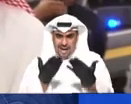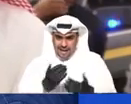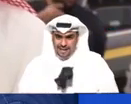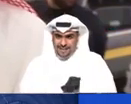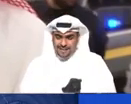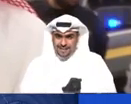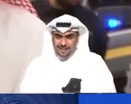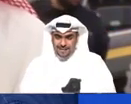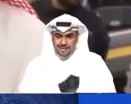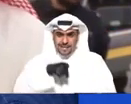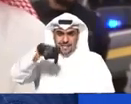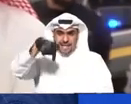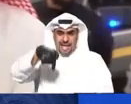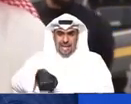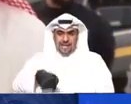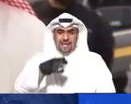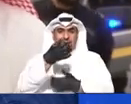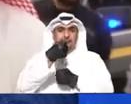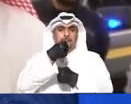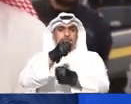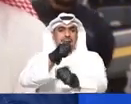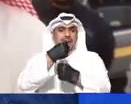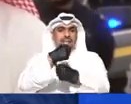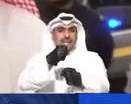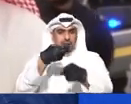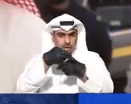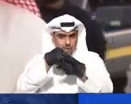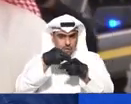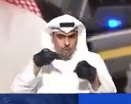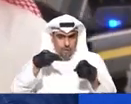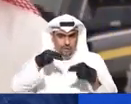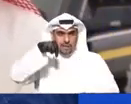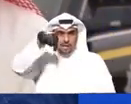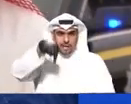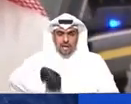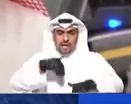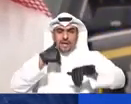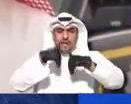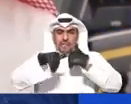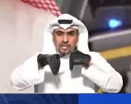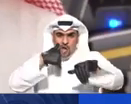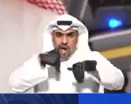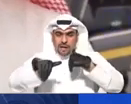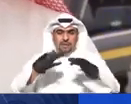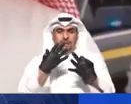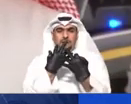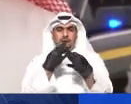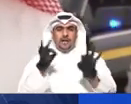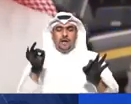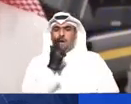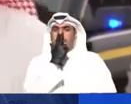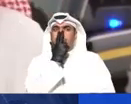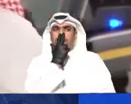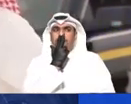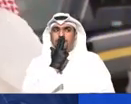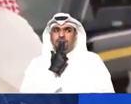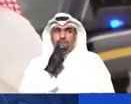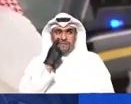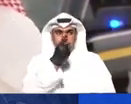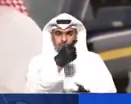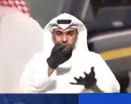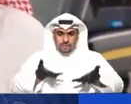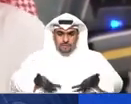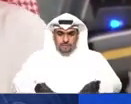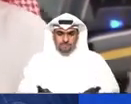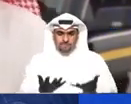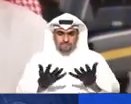ممكن تتواصل يوما بعد يوم، يمكن ندخل على يمكن الأسبوع الثاني من خلال هذه الحملة والجهود المبذولة من قبل بلدية الكويت